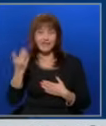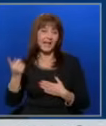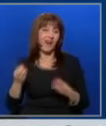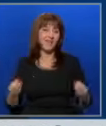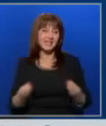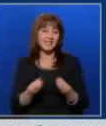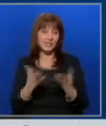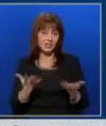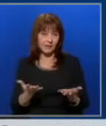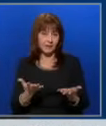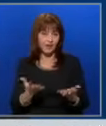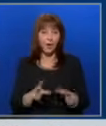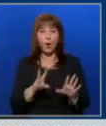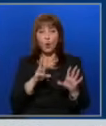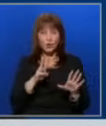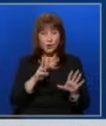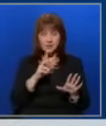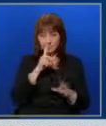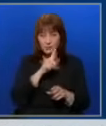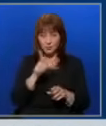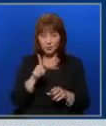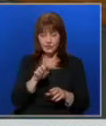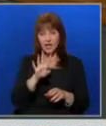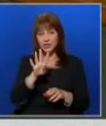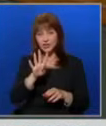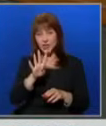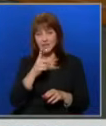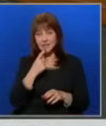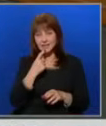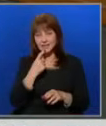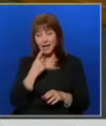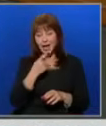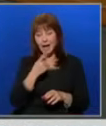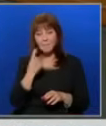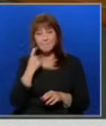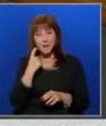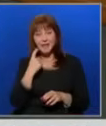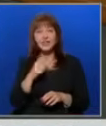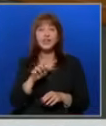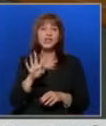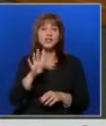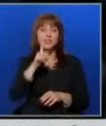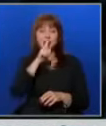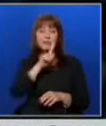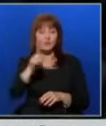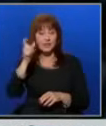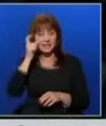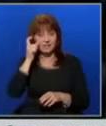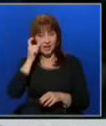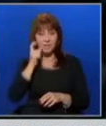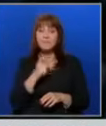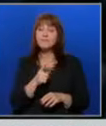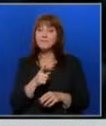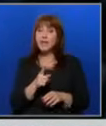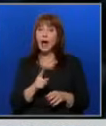8 минути, от 4 той отговори за Варна, 4 за Банкя. С комплимент към политическите качества на лидера на ГЕРБ, Костадинов го прикани